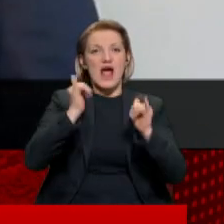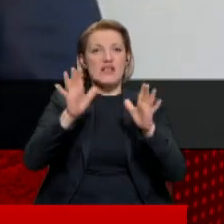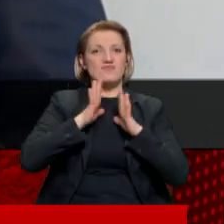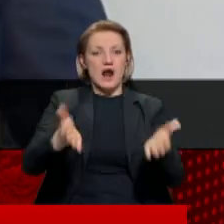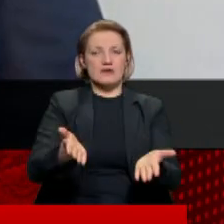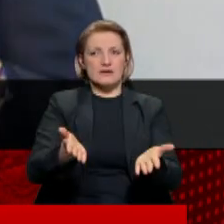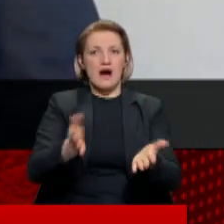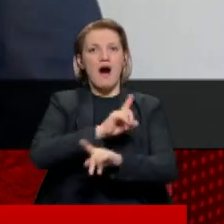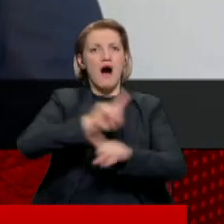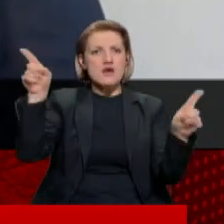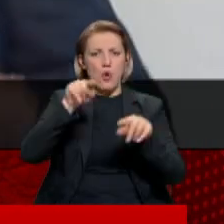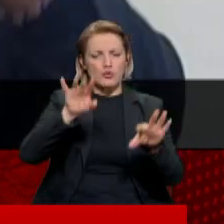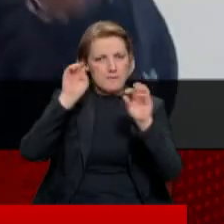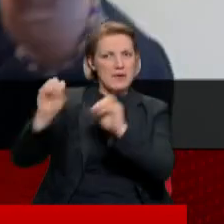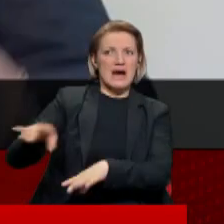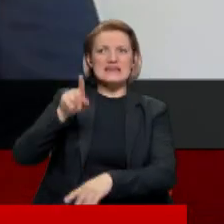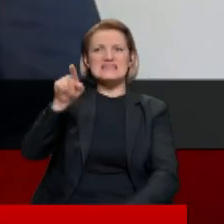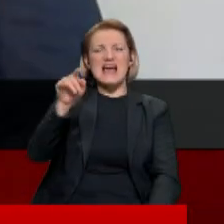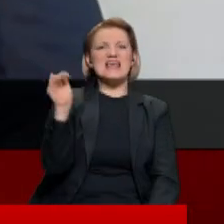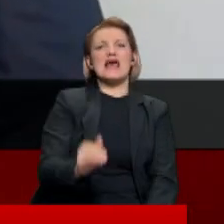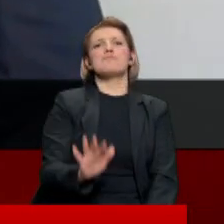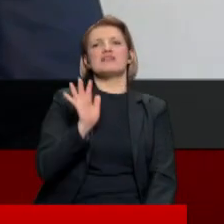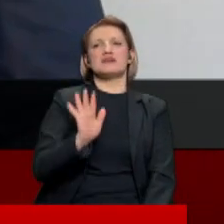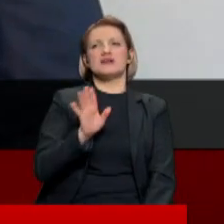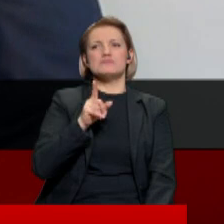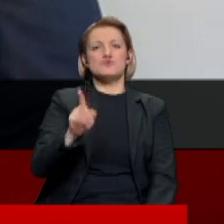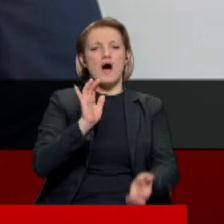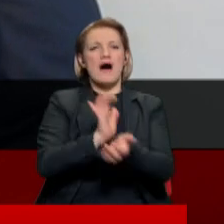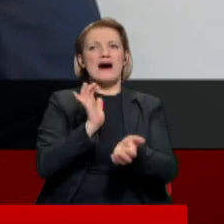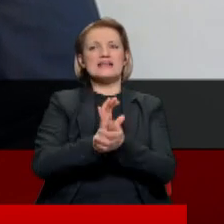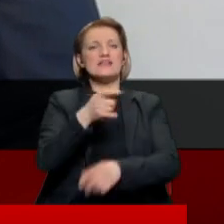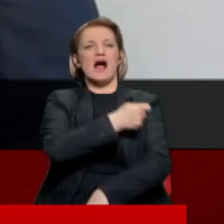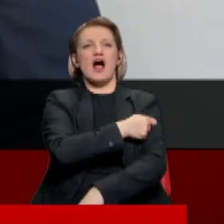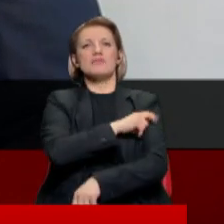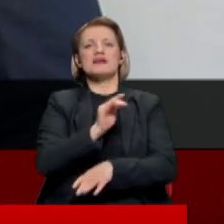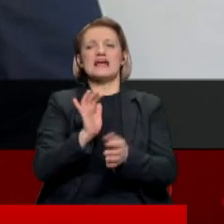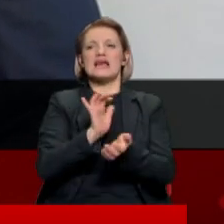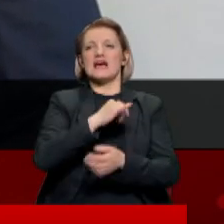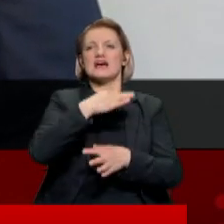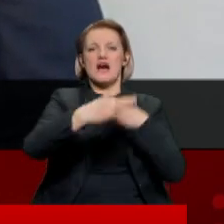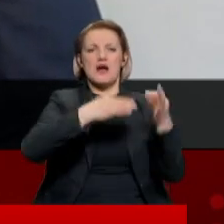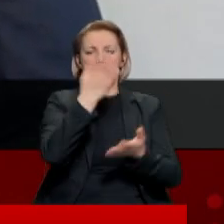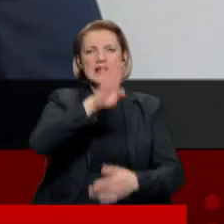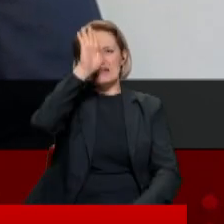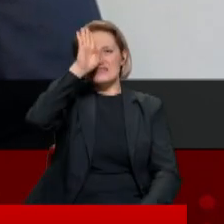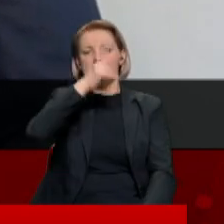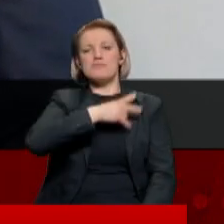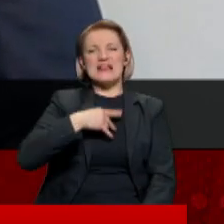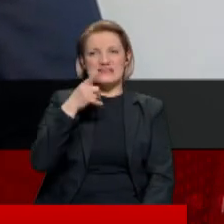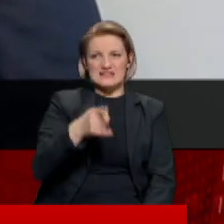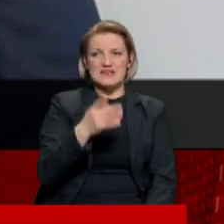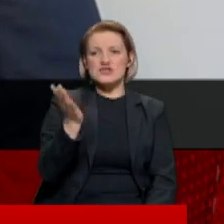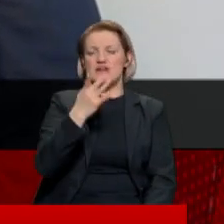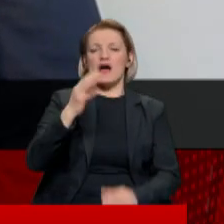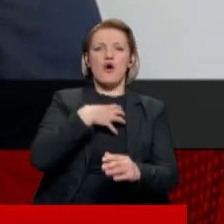var. Hayır, onu da bırakın. Sen gelemedin de bu ailenin Almanya'daki yakını ya da İstanbul Belediyesi